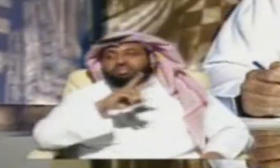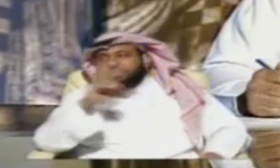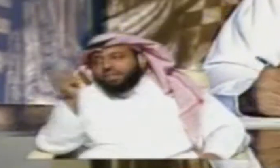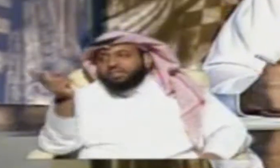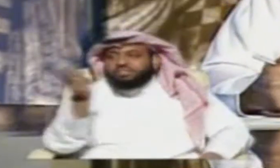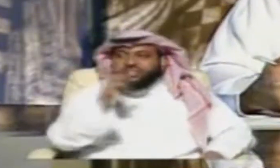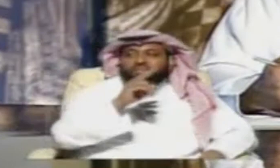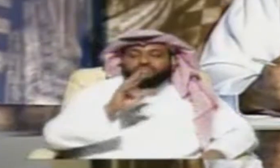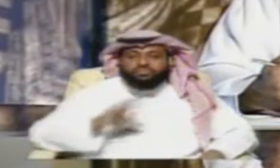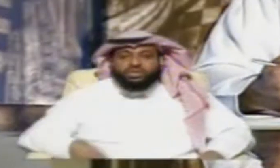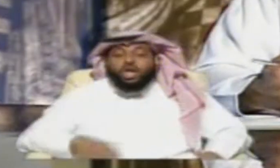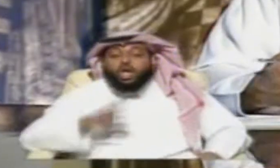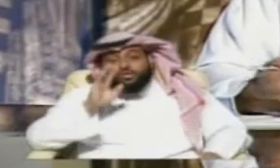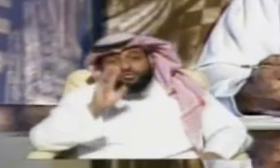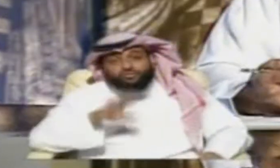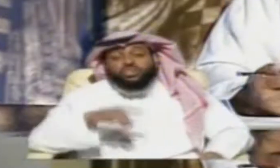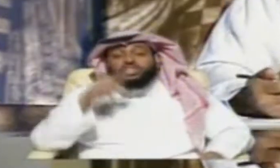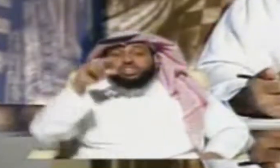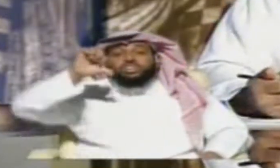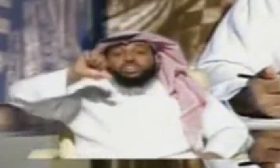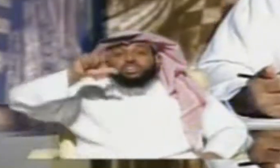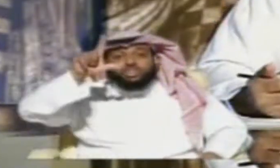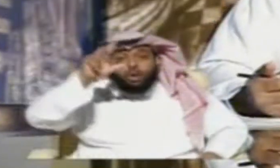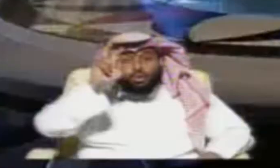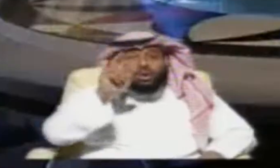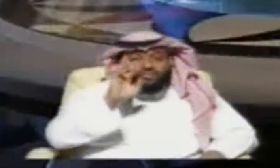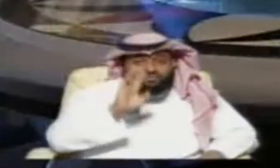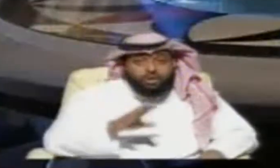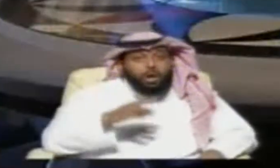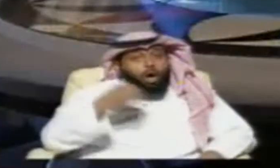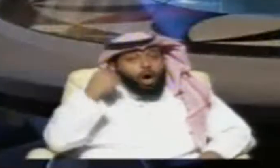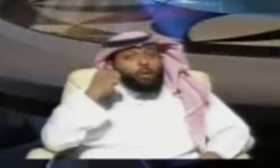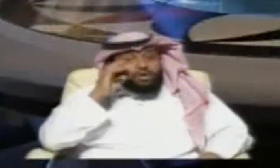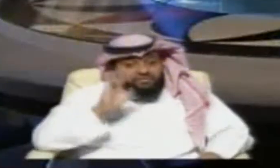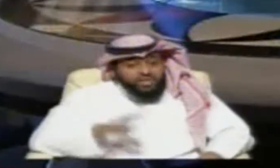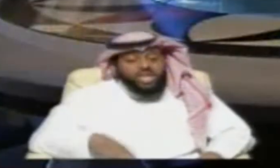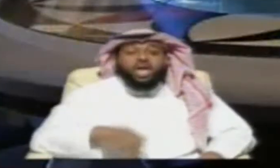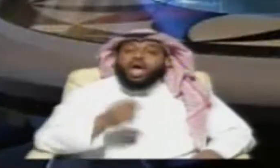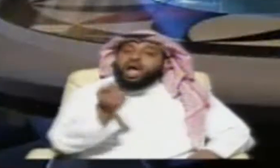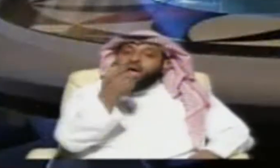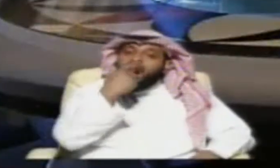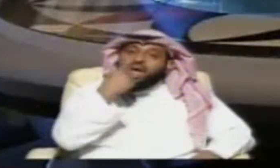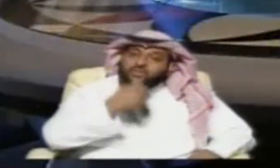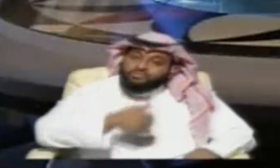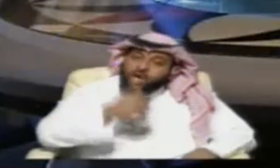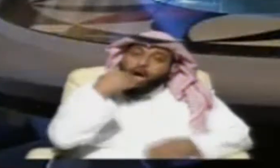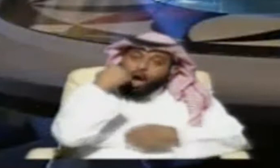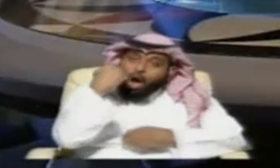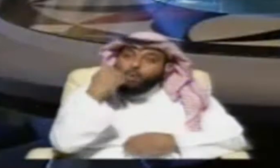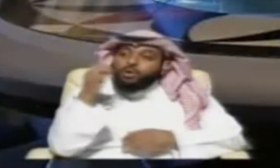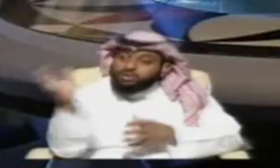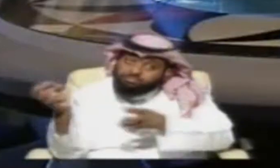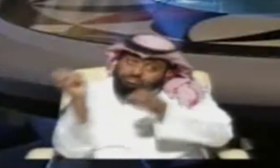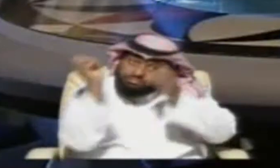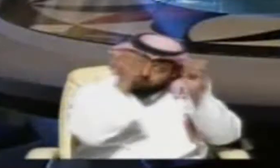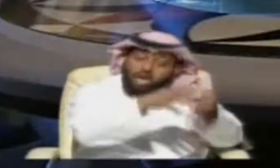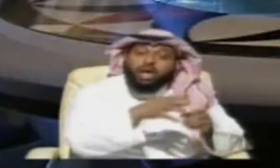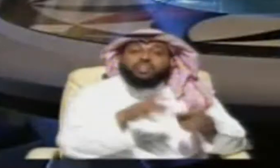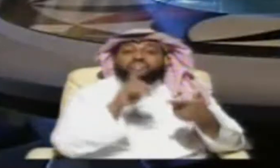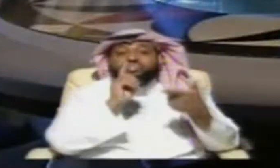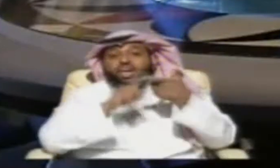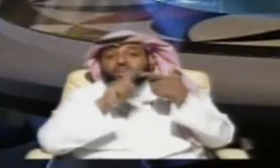الدول من تستطيع أن تسير قوافل العلاج والأدوية والأطباء